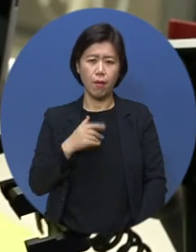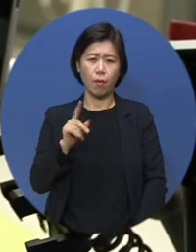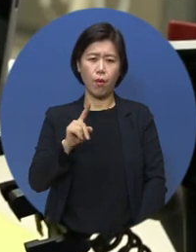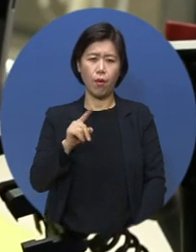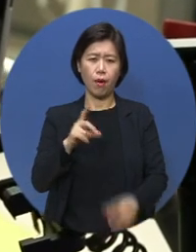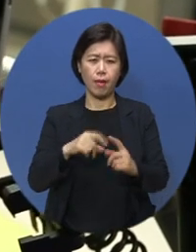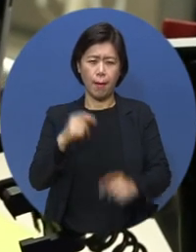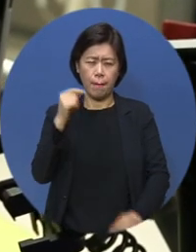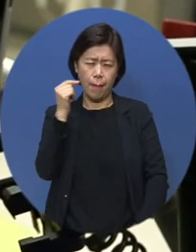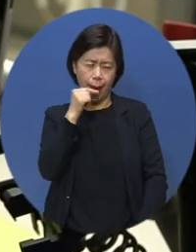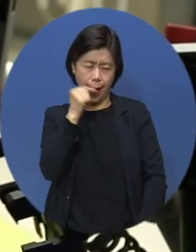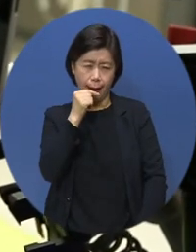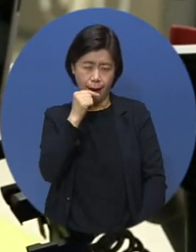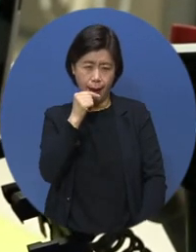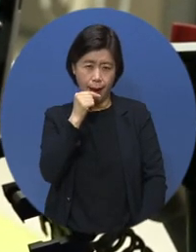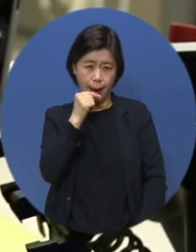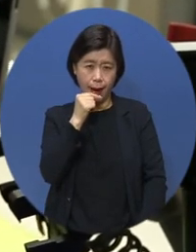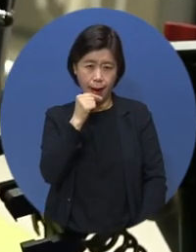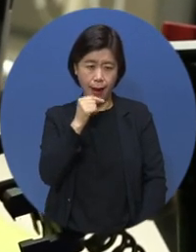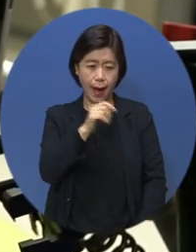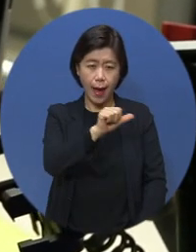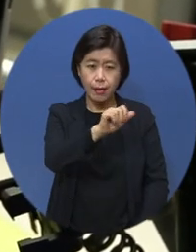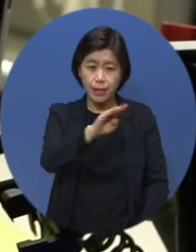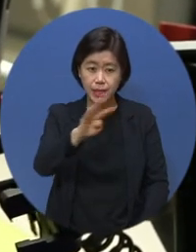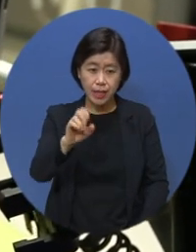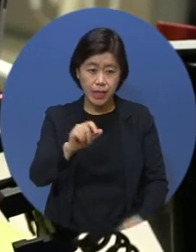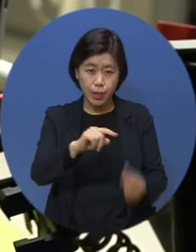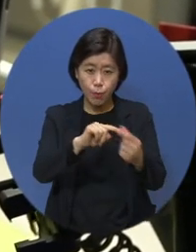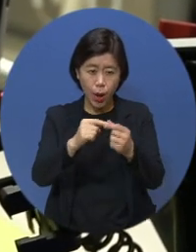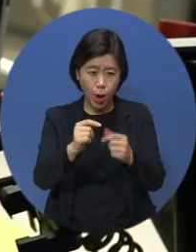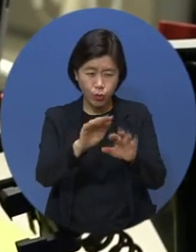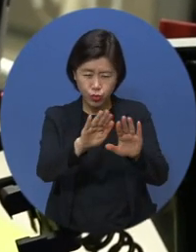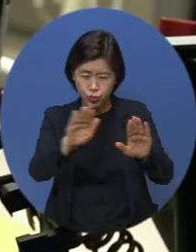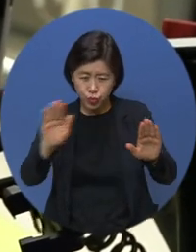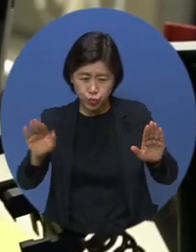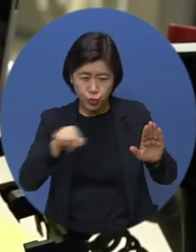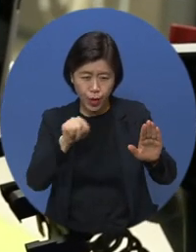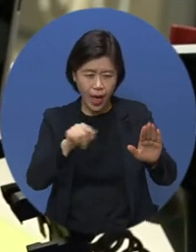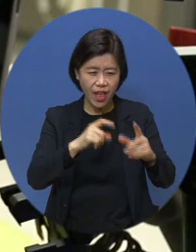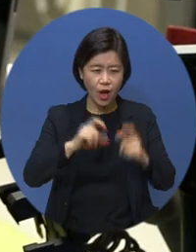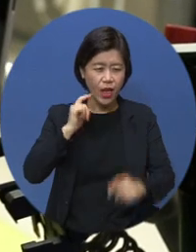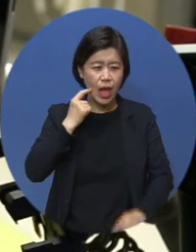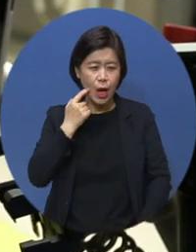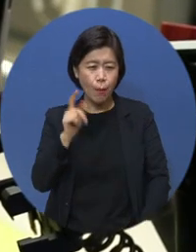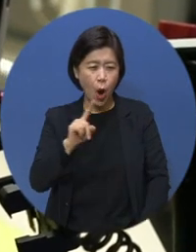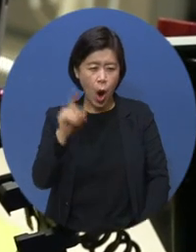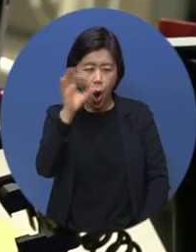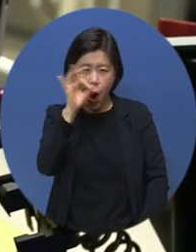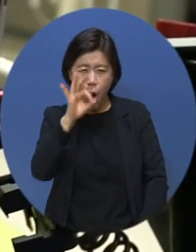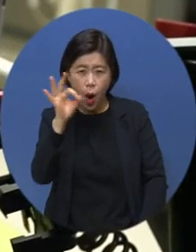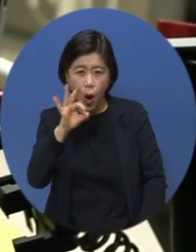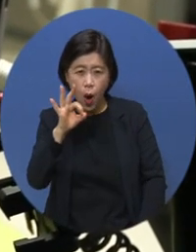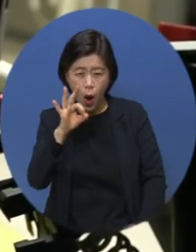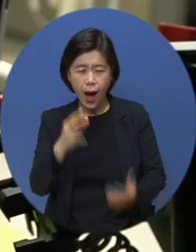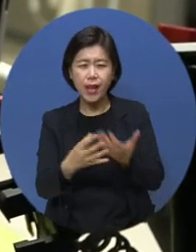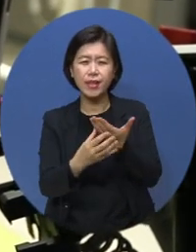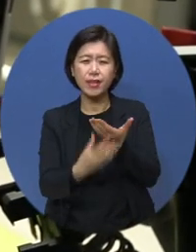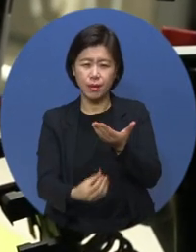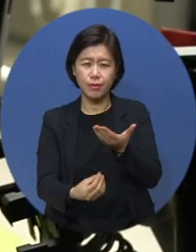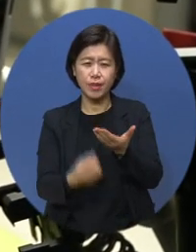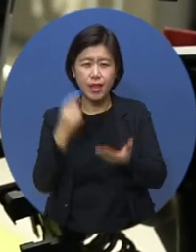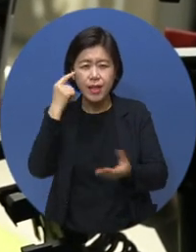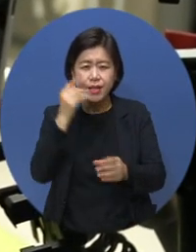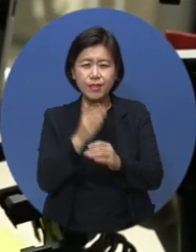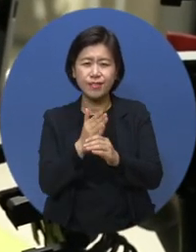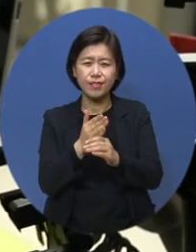카트 날 팝의 섀도 좀 예쁜 거슬리고 지금 이 사이트에 들어가 가지고 ex 다운 받으려고 지금